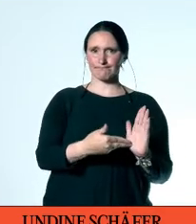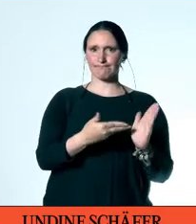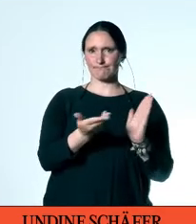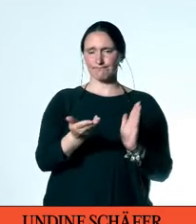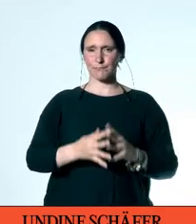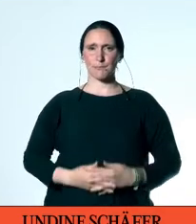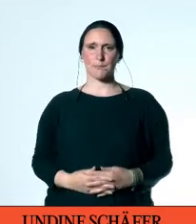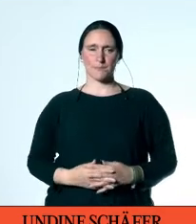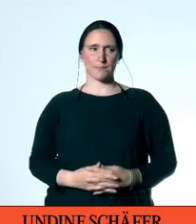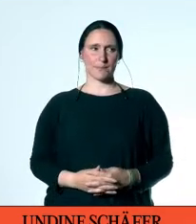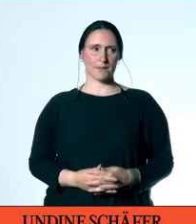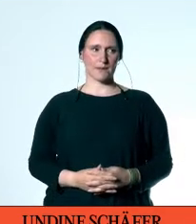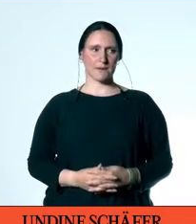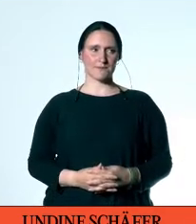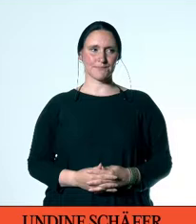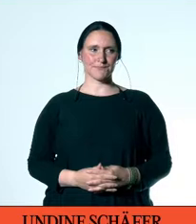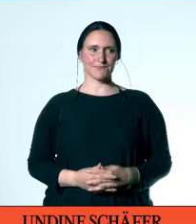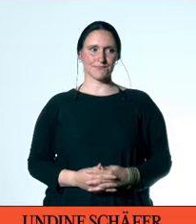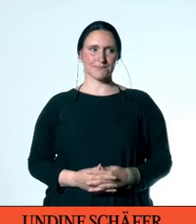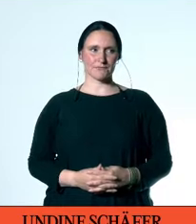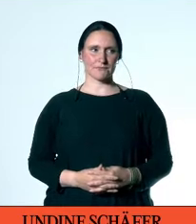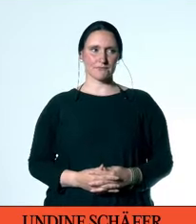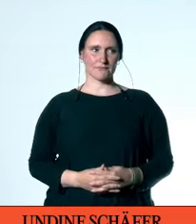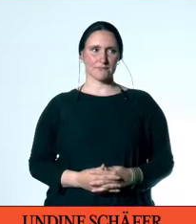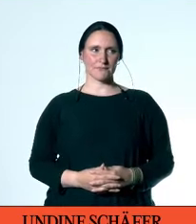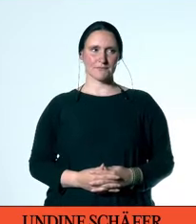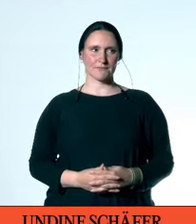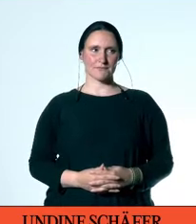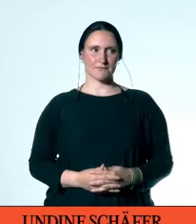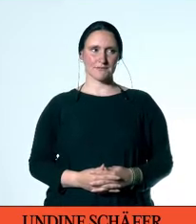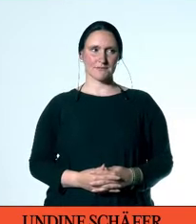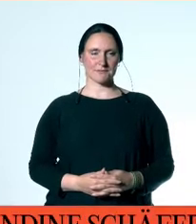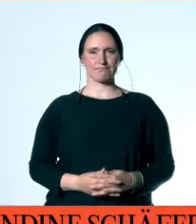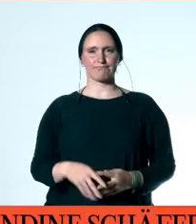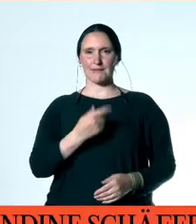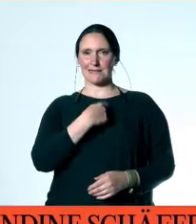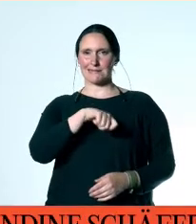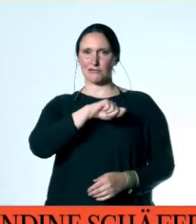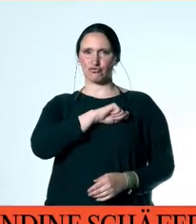Herzlich willkommen, Will. Vielleicht kannst du uns die Fundación Marea vorstellen.